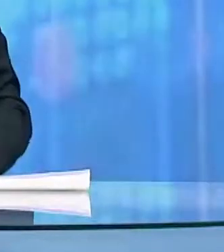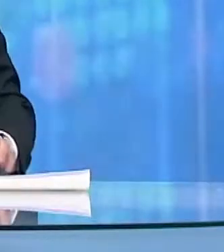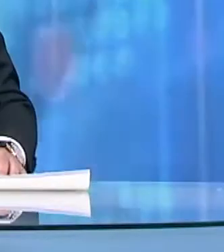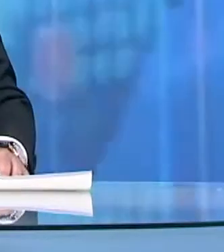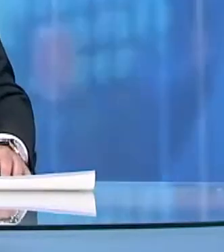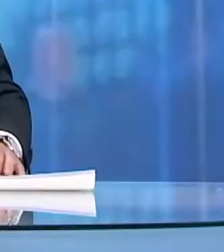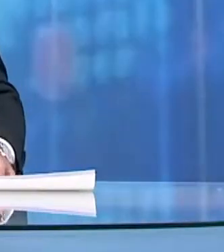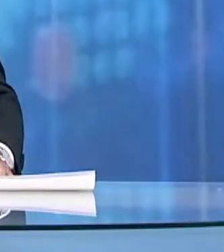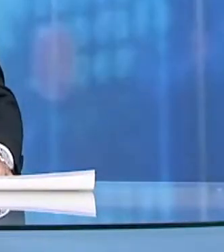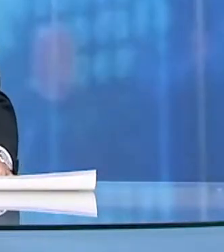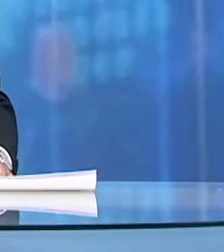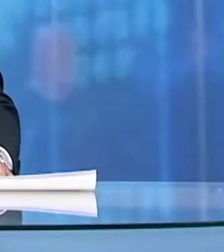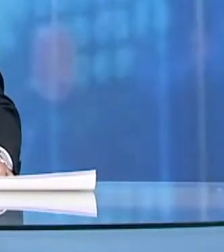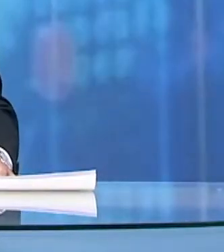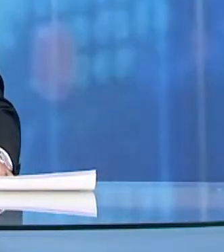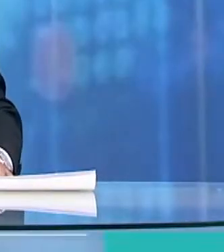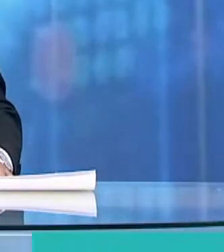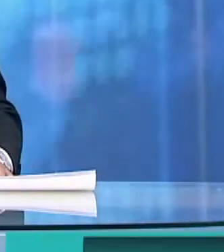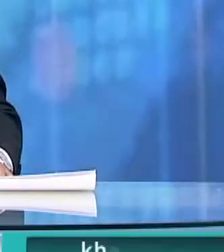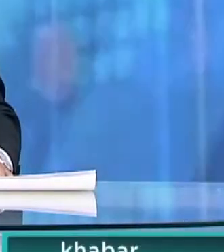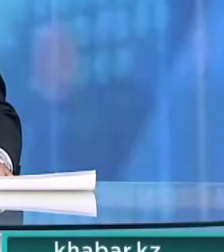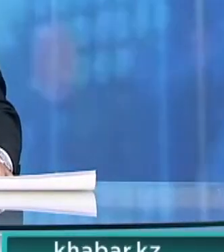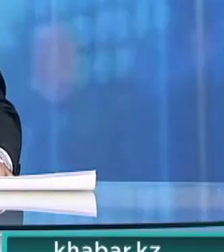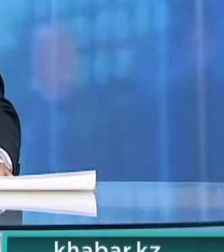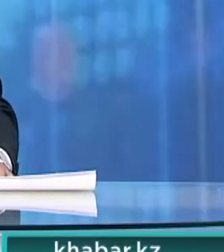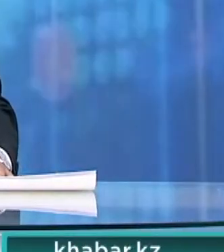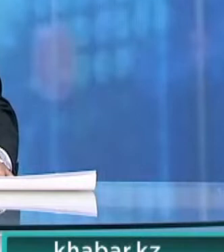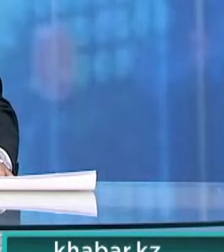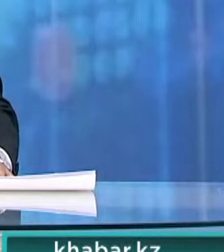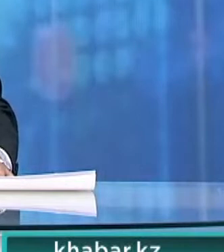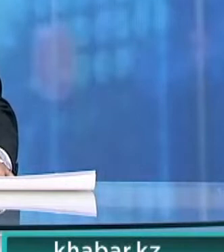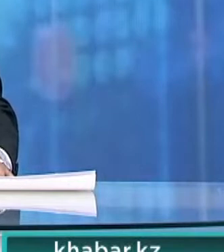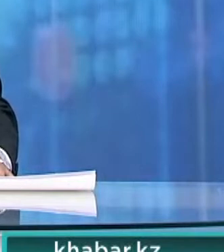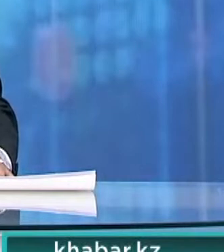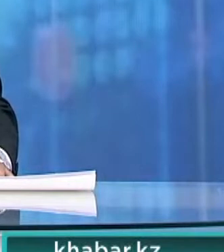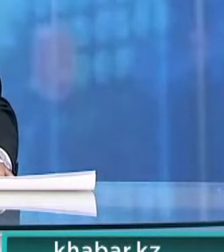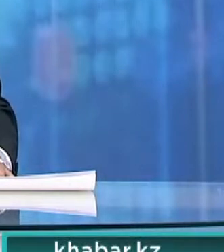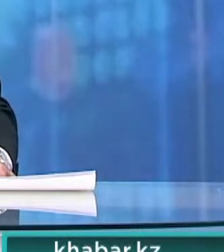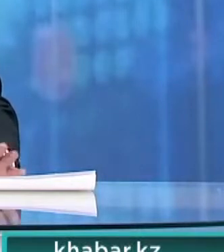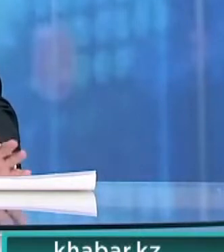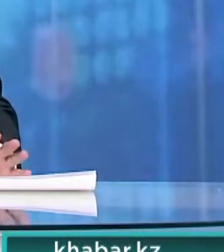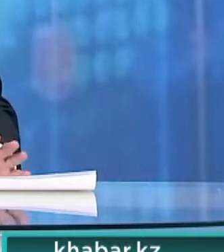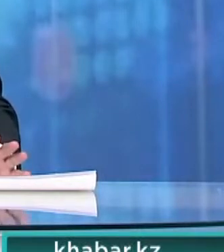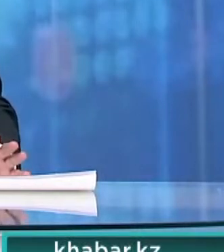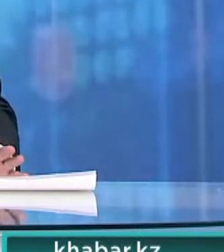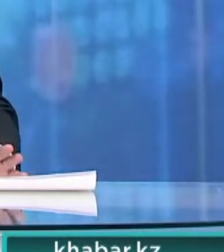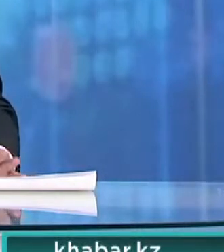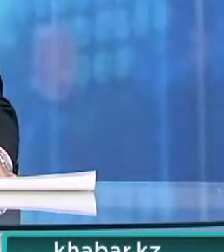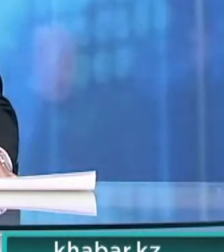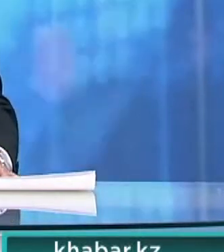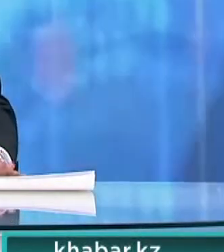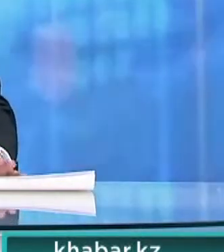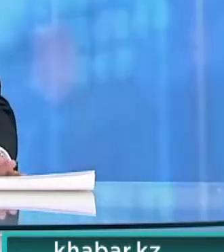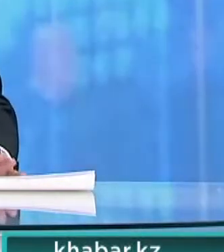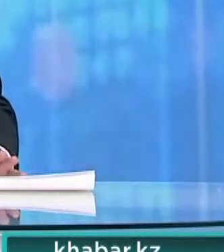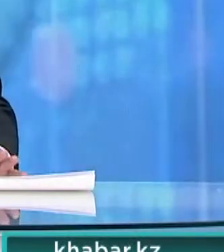И теперь обо всем по порядку. 48 объявлений о продаже новорожденных младенцев выявили прокуратура Алматы на одном из